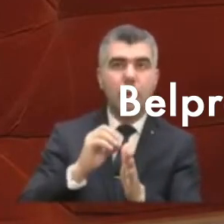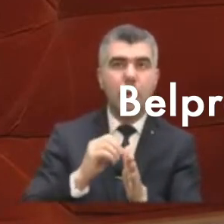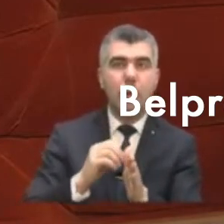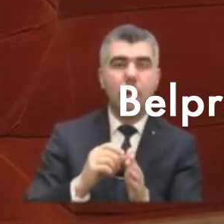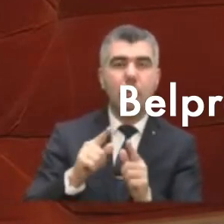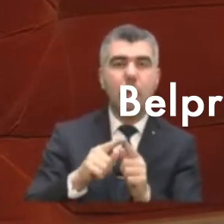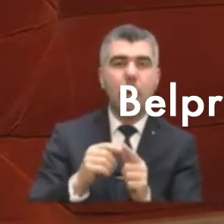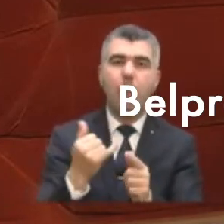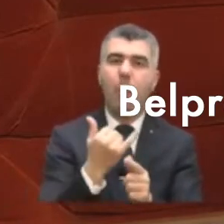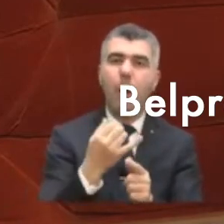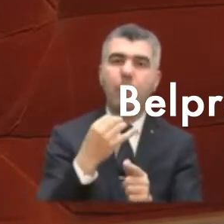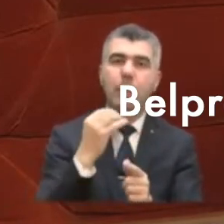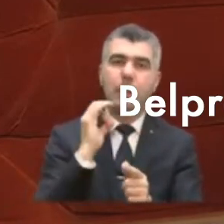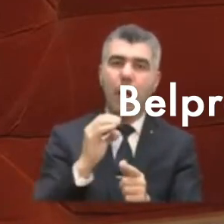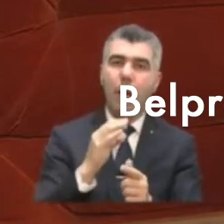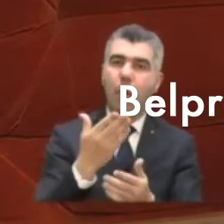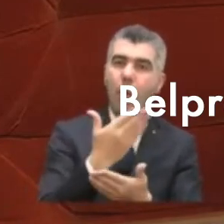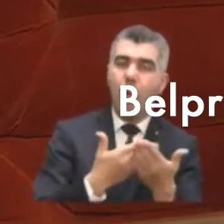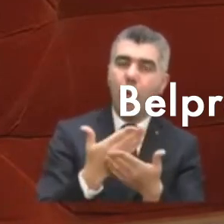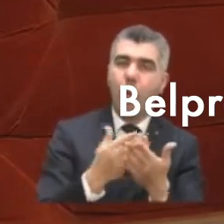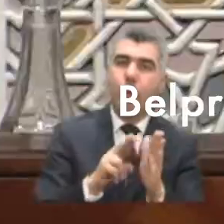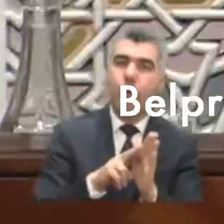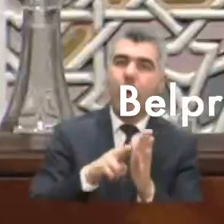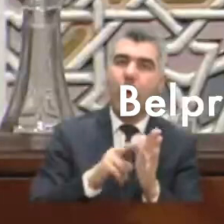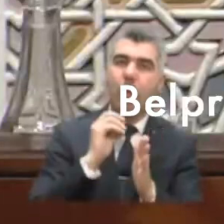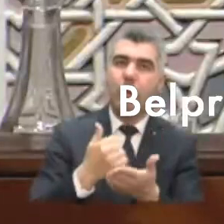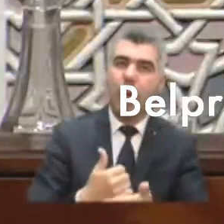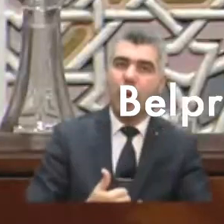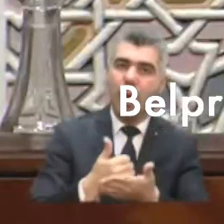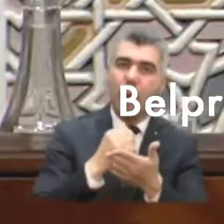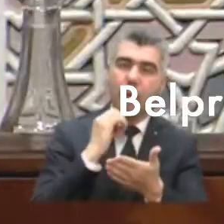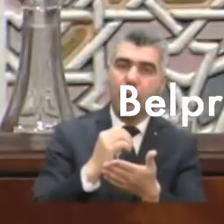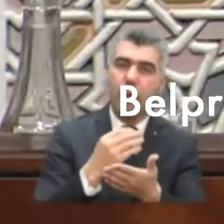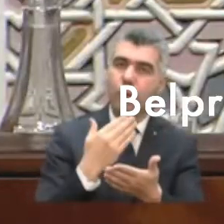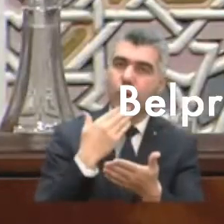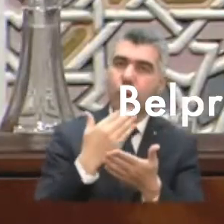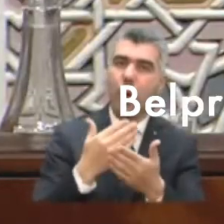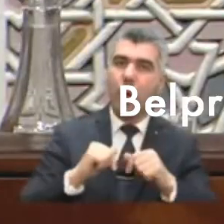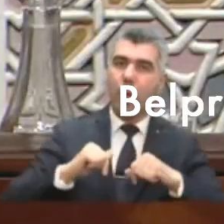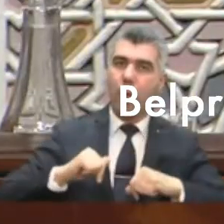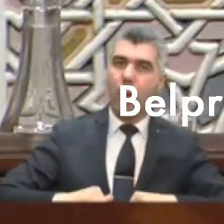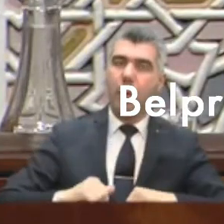صحافه جهويه قويه اللي غتساعدنا باش تعرف بالاعمال اللي كنقوموا بها الاخوه.